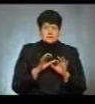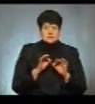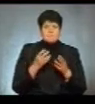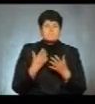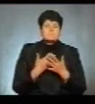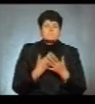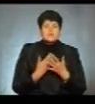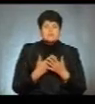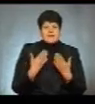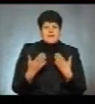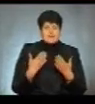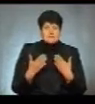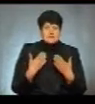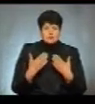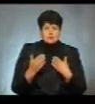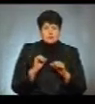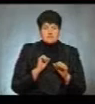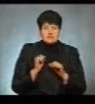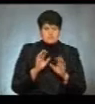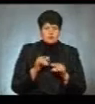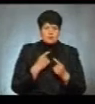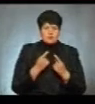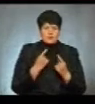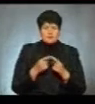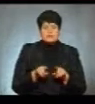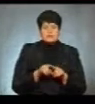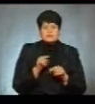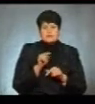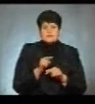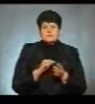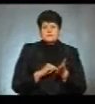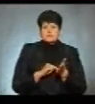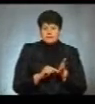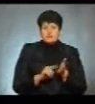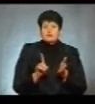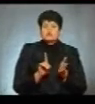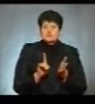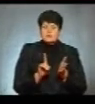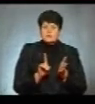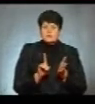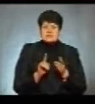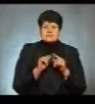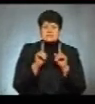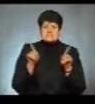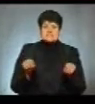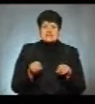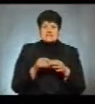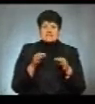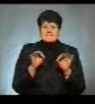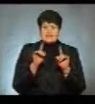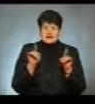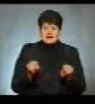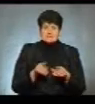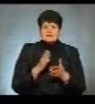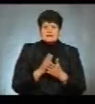моделі відносин з управителями, які ми потім проговоримо, але також вона зазначила, що сертифікація цих управителів